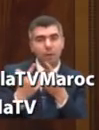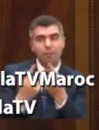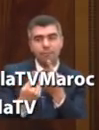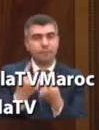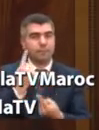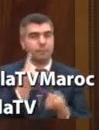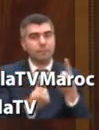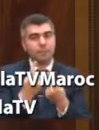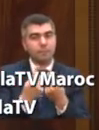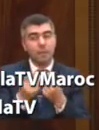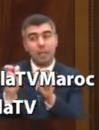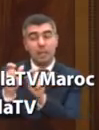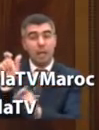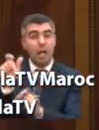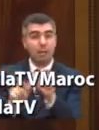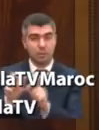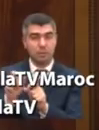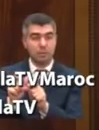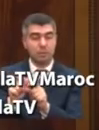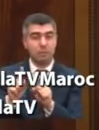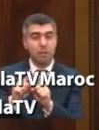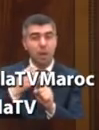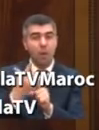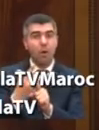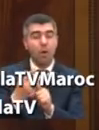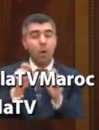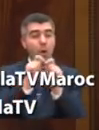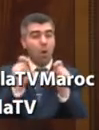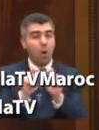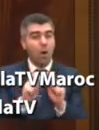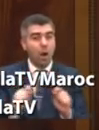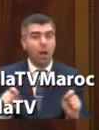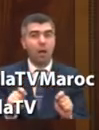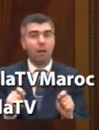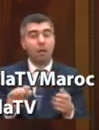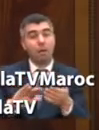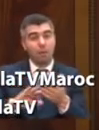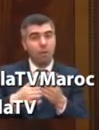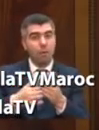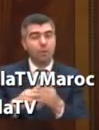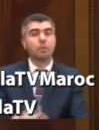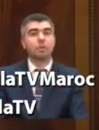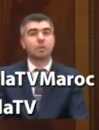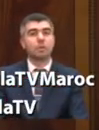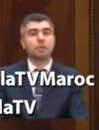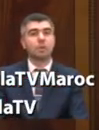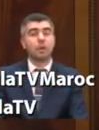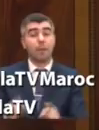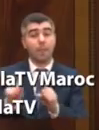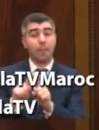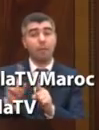حق الإنسان وفي حق القيم وفي حق الحرية التي هي مبتدأ